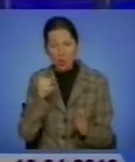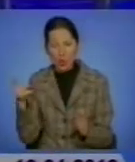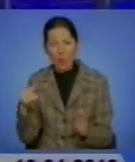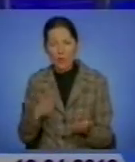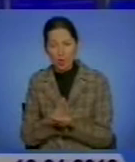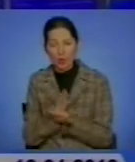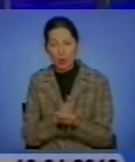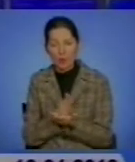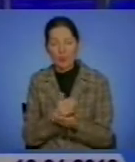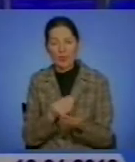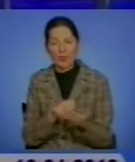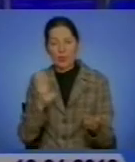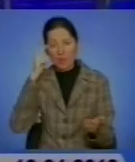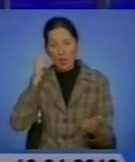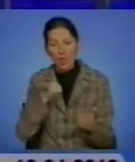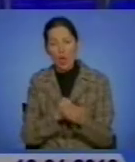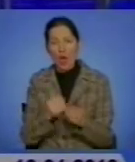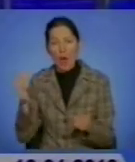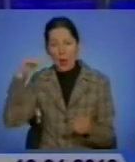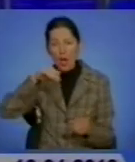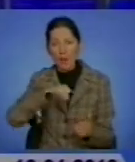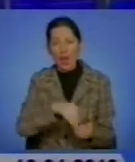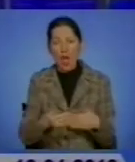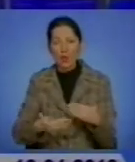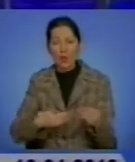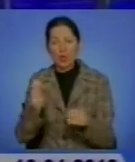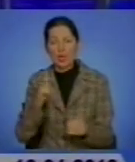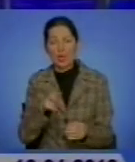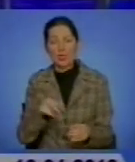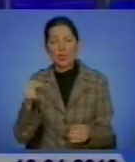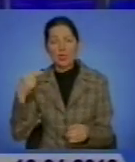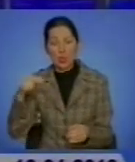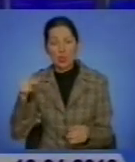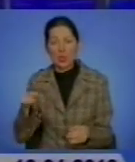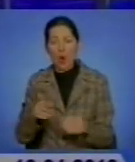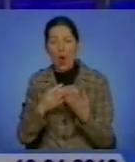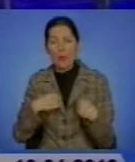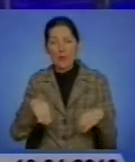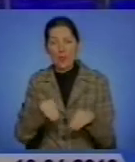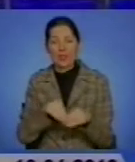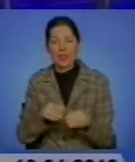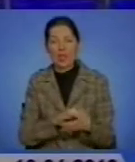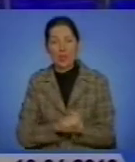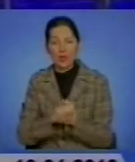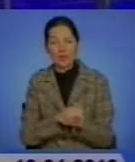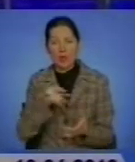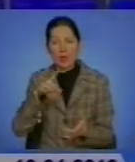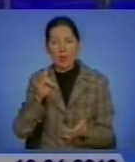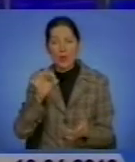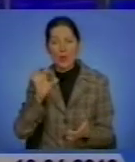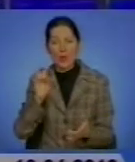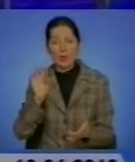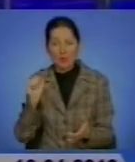Від Києва до Карпат крокують члени Запорізького об'єднання Всеукраїнського товариства «Просвіта» імені Тараса Шевченка, Олег Ткаченко та